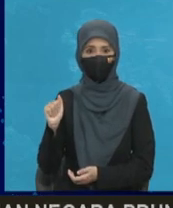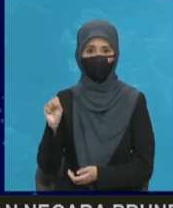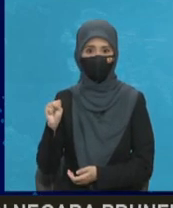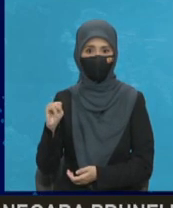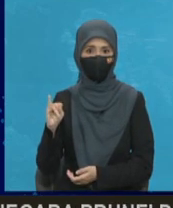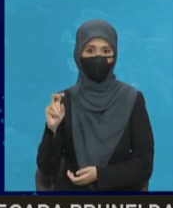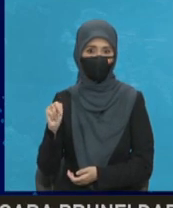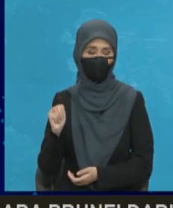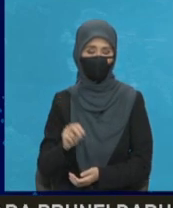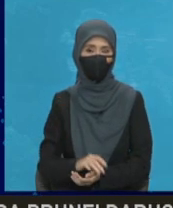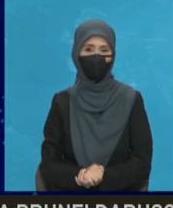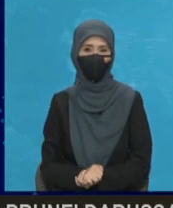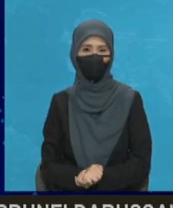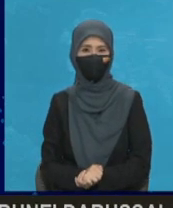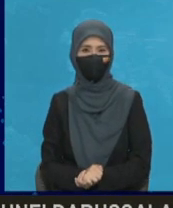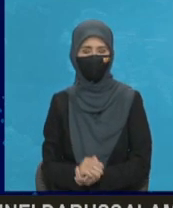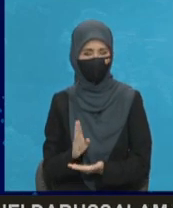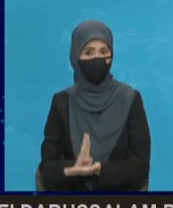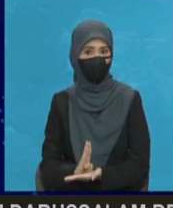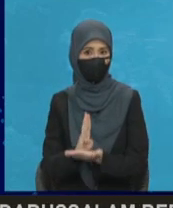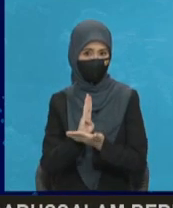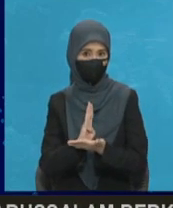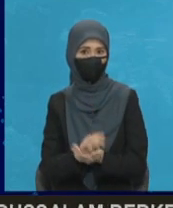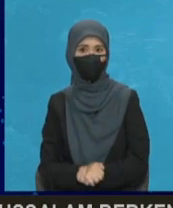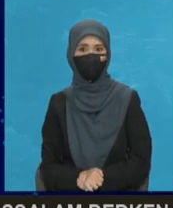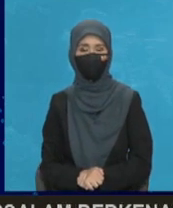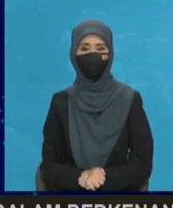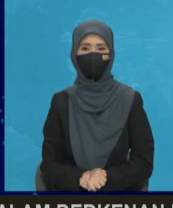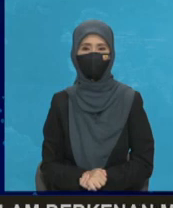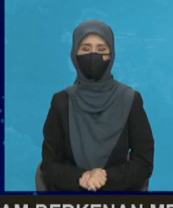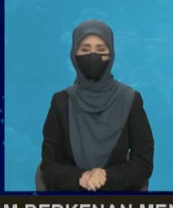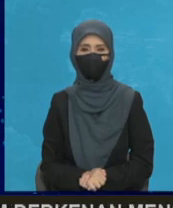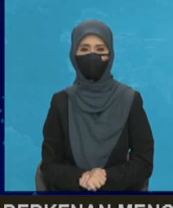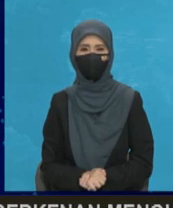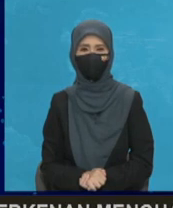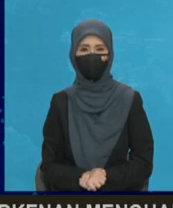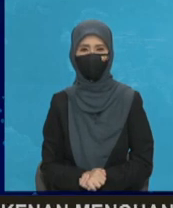Ubay dan Kampung Baabullah menerima bantuan di bawah Project berkenaan